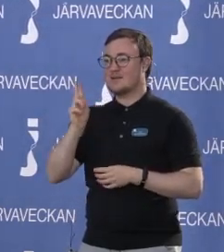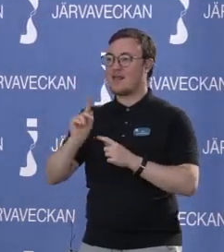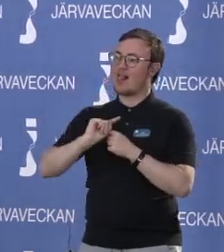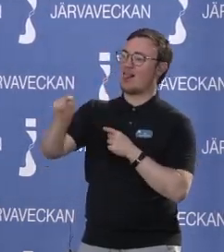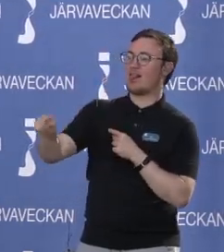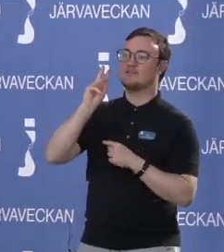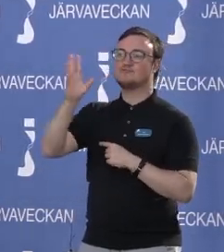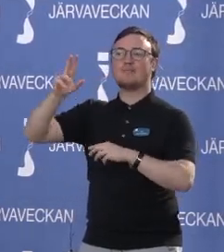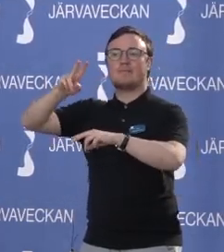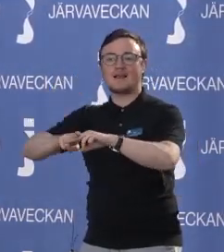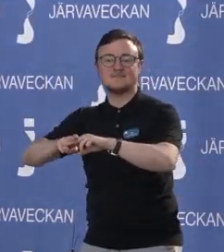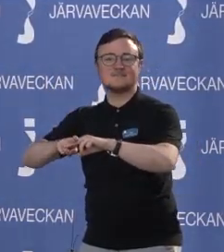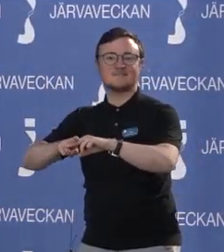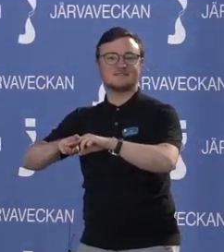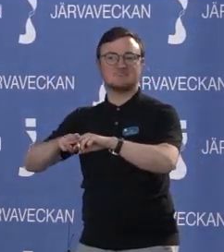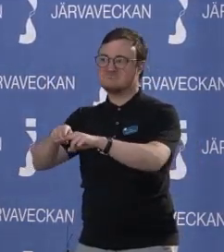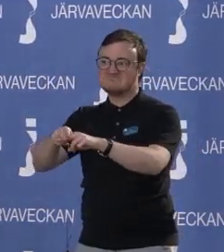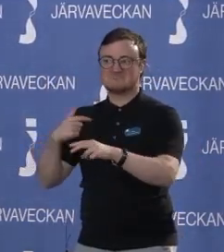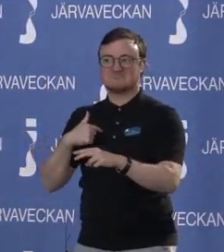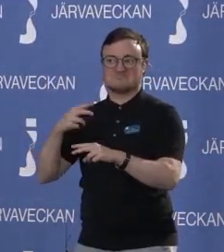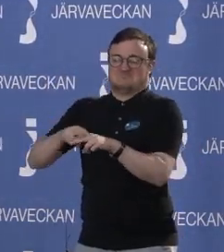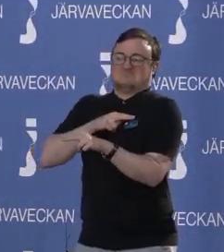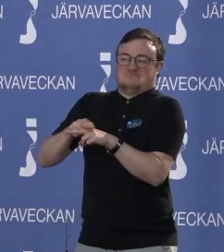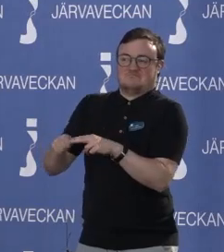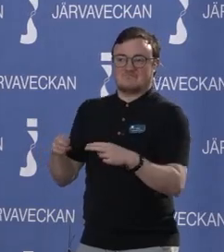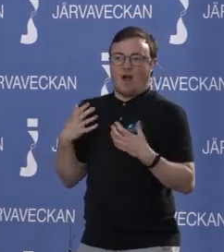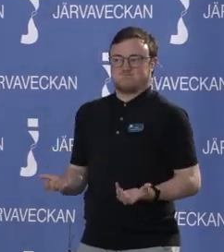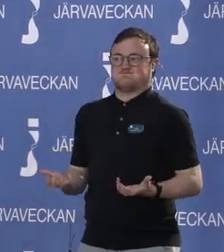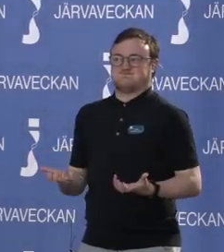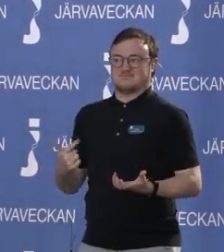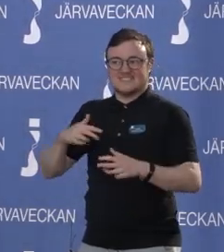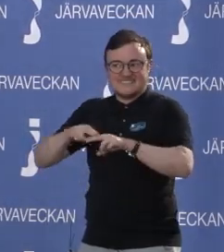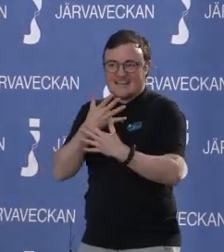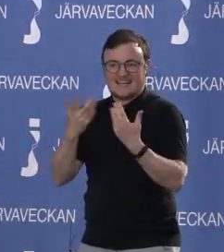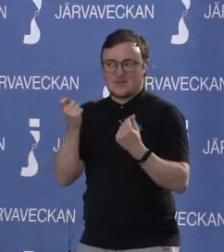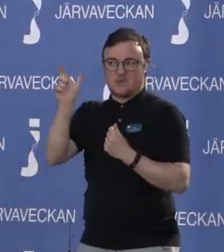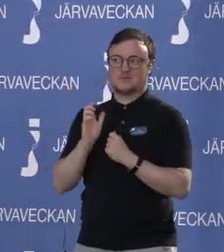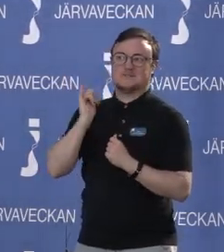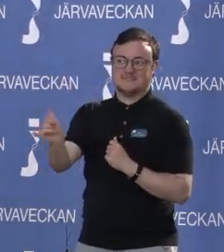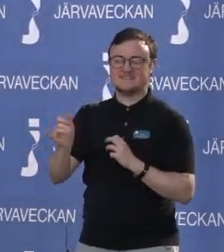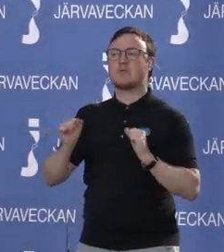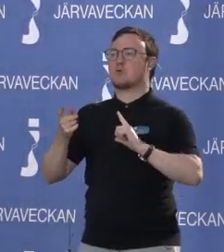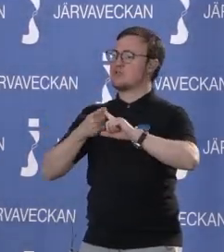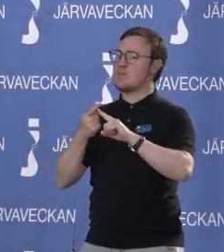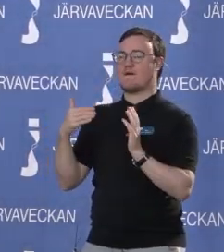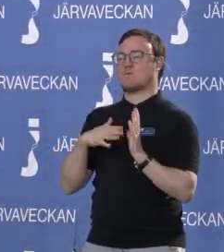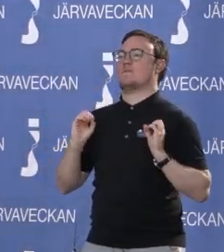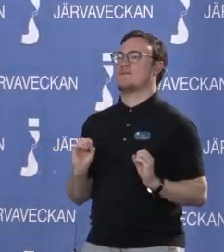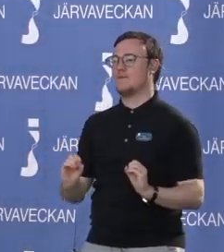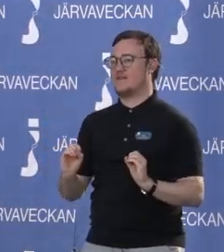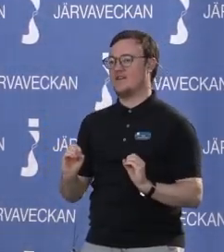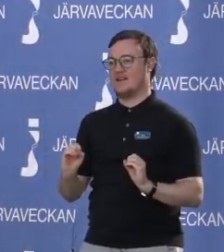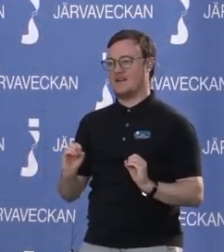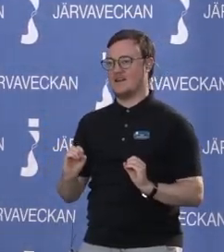ställe där man kanske inte, som man inte känner till, eller man känner ingen där så att säga. Och att man får börja från noll egentligen med liksom